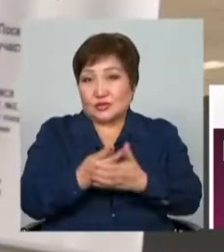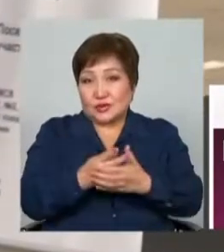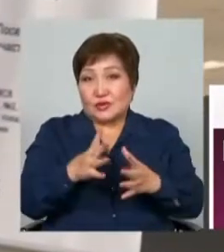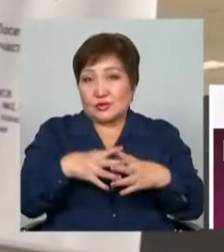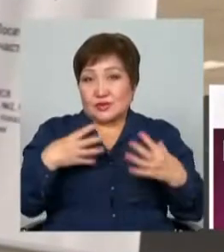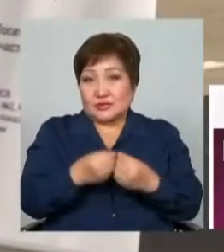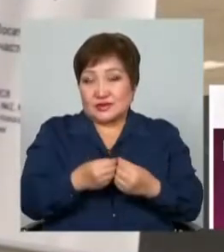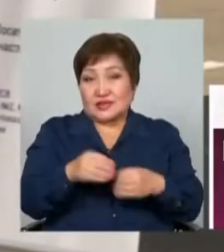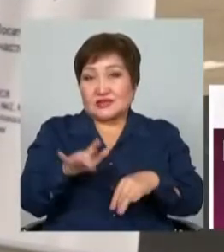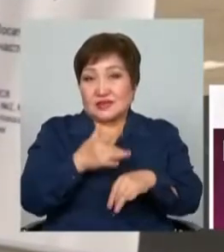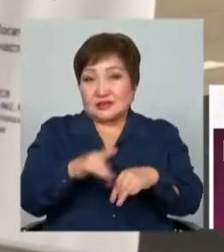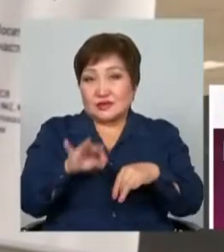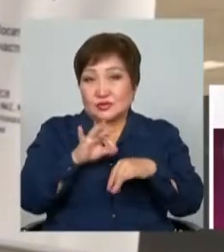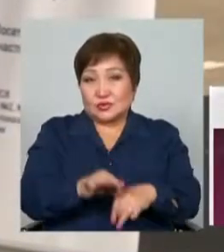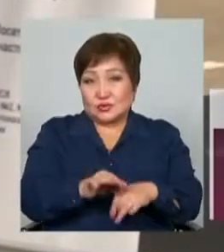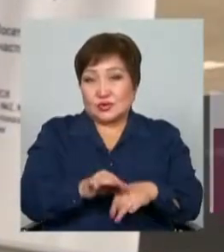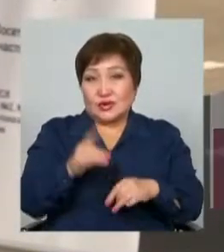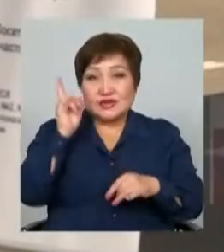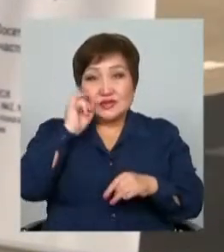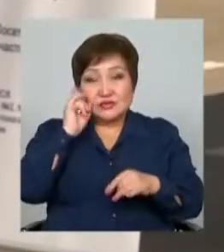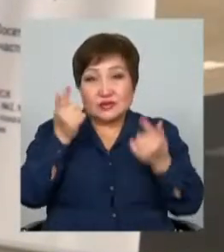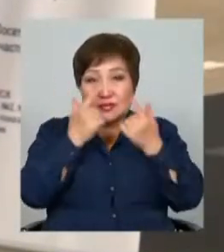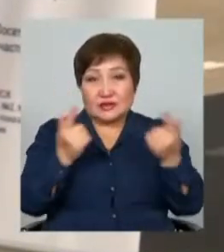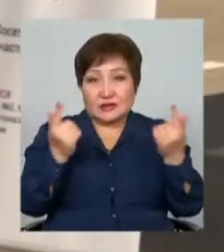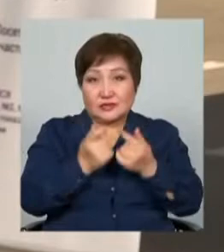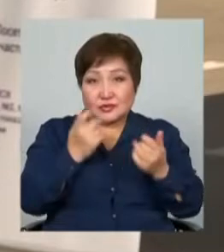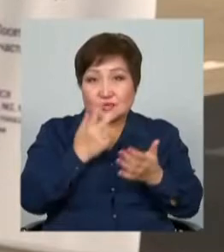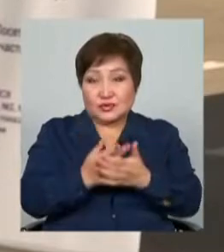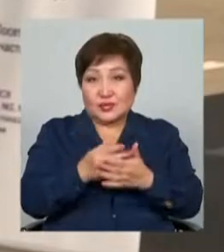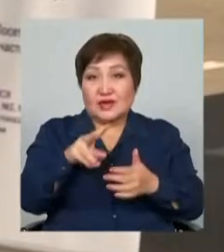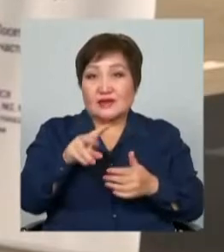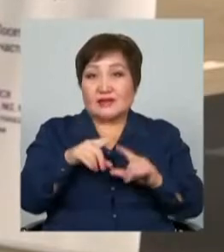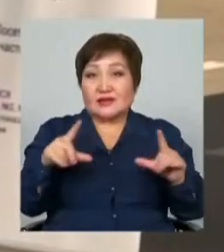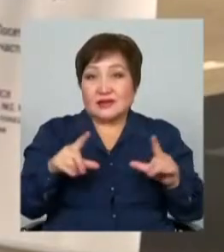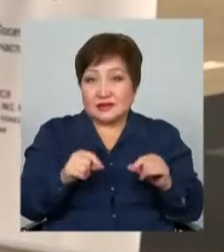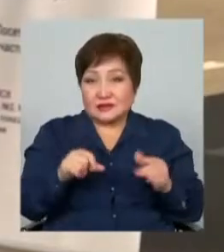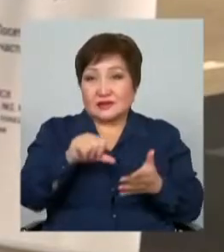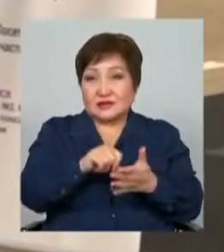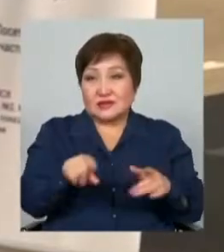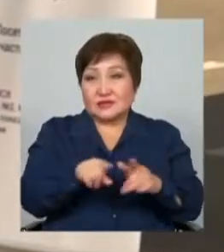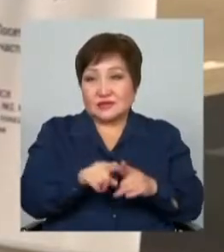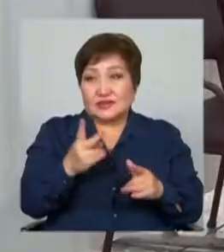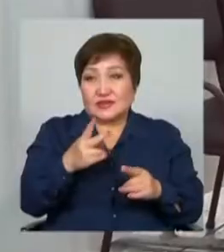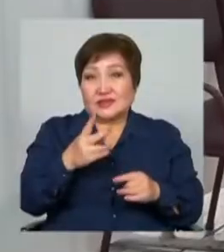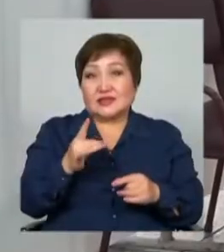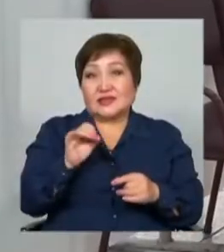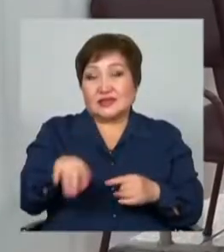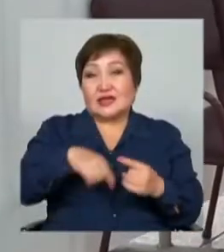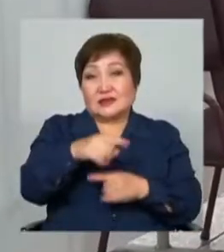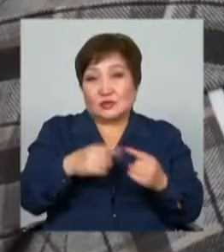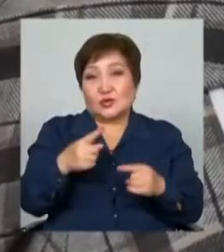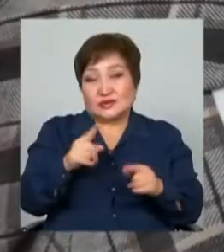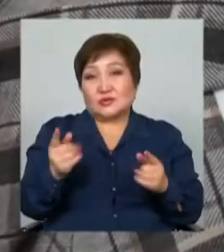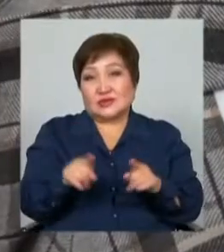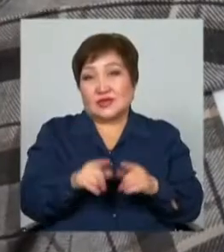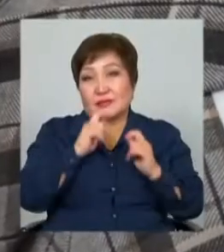өттік. Ұялы телефонға келген хабарламаны көрсетіп, лотереяға қатыстық. Екі рет айналдырып, осындай жүлдені жеңіп алдым. Мұнда сондай-ақ